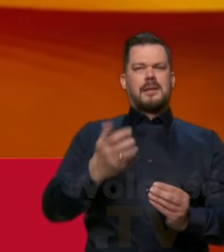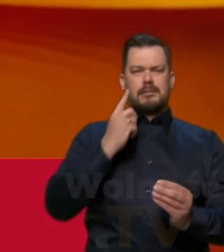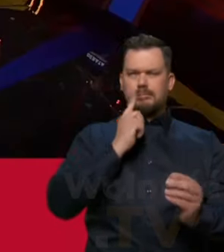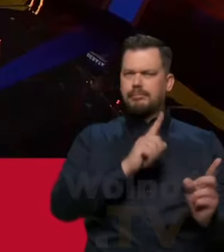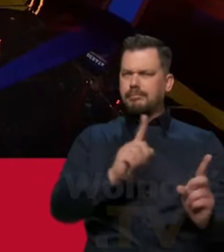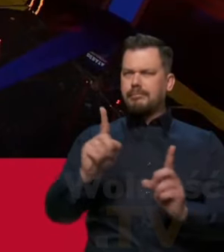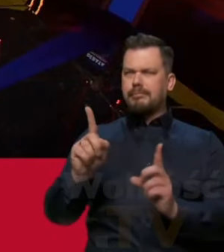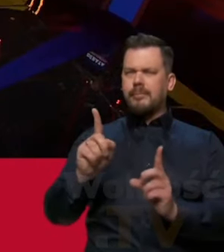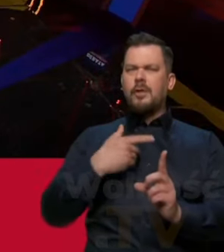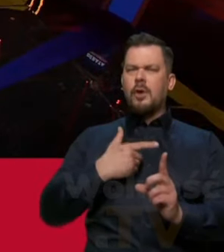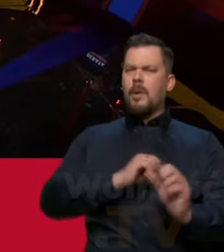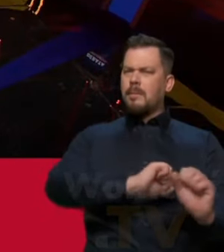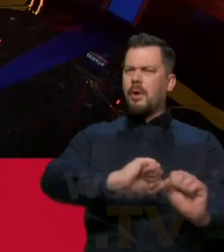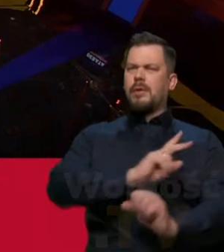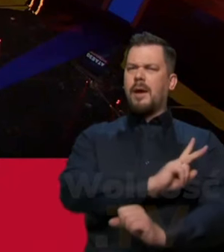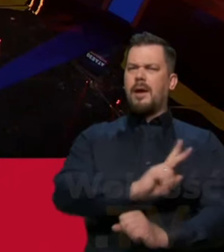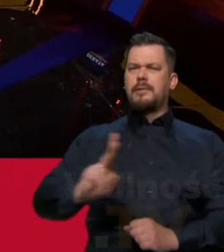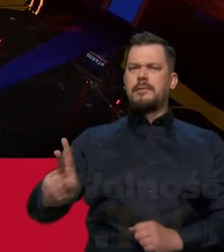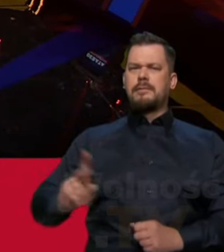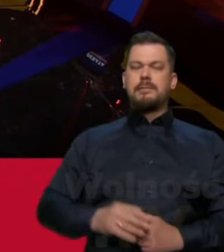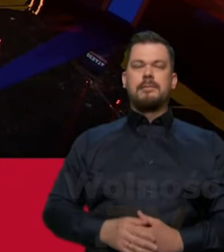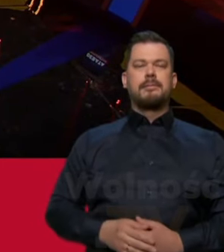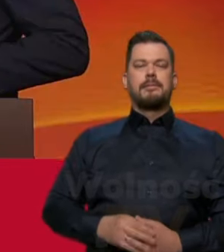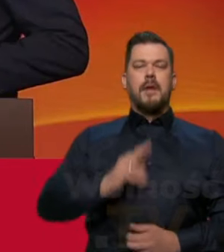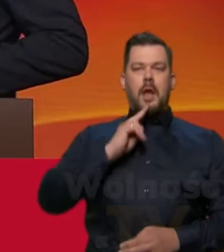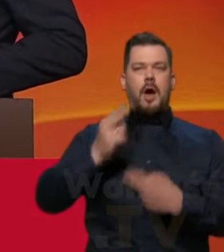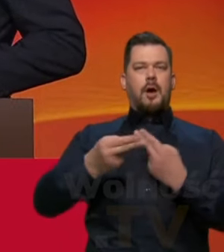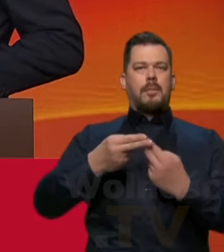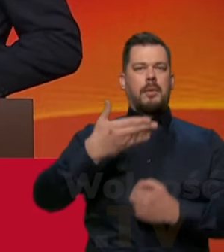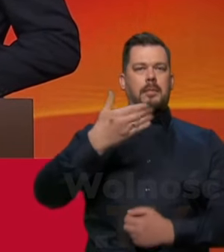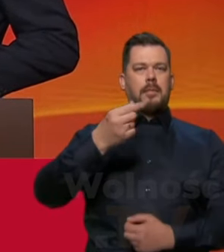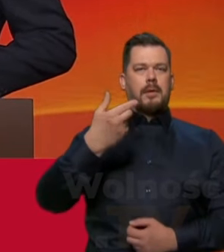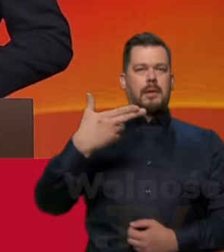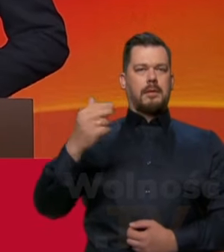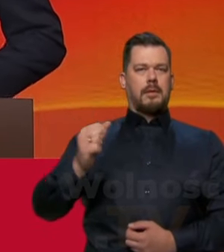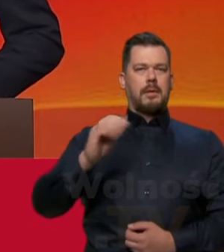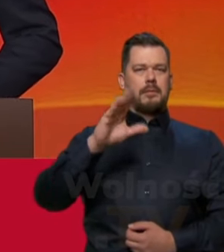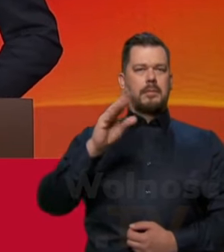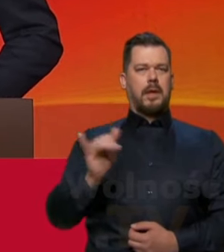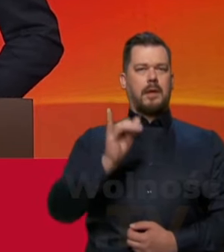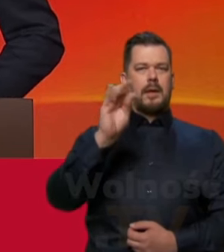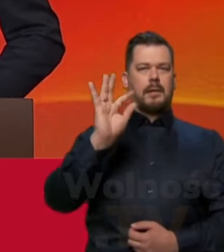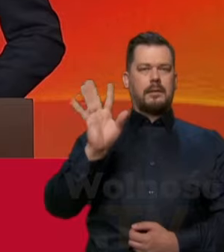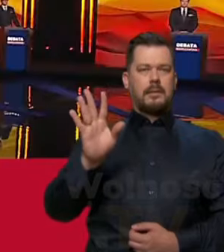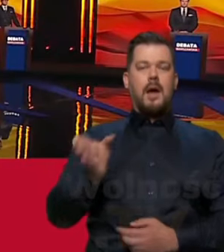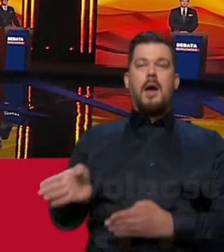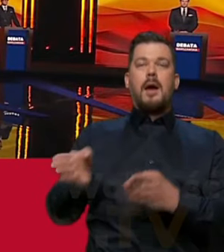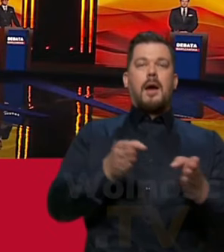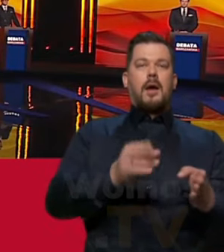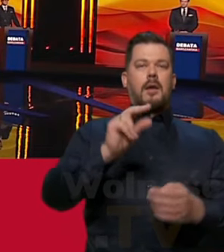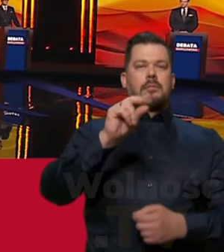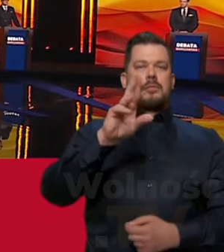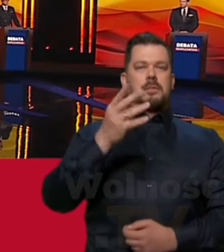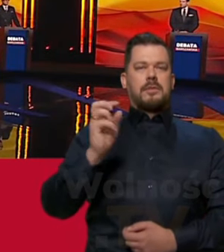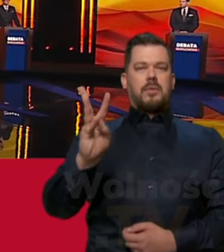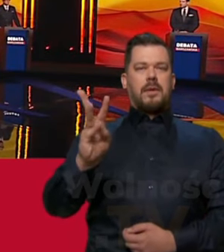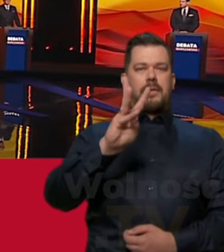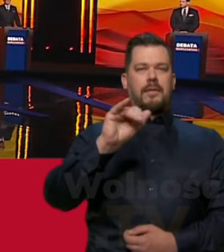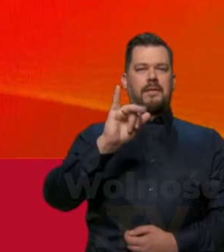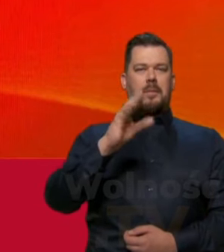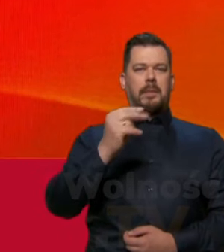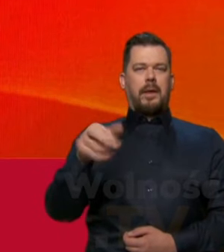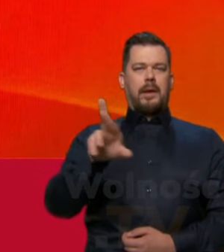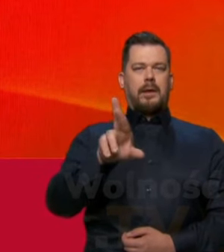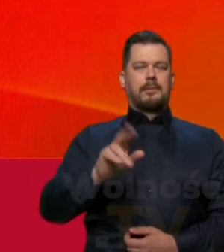stanąć w obronie każdej z tych grup. To odpowiedź pani Magdaleny Biejat w kategorii światopogląd. Teraz pan Przemysław Wipler i to samo